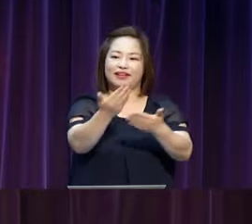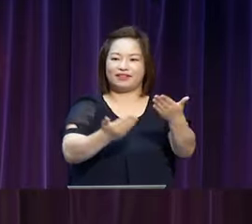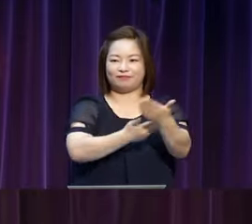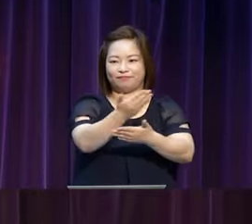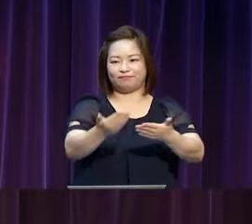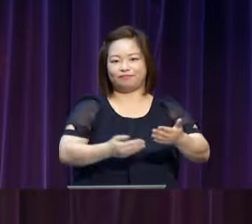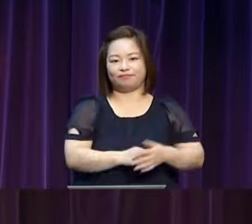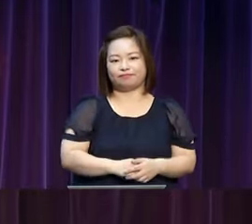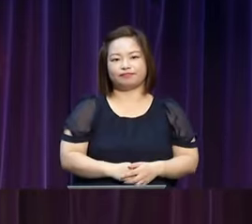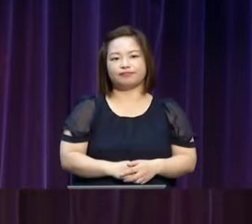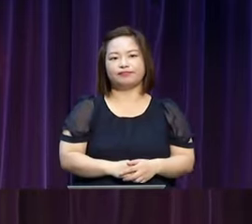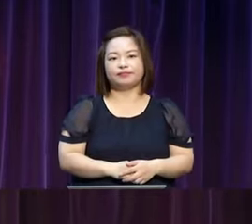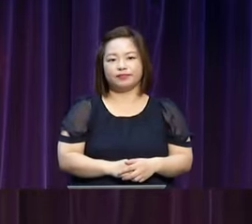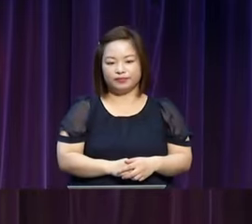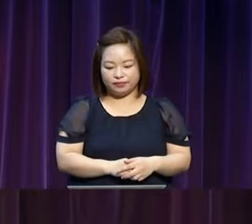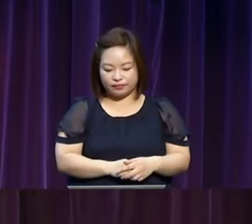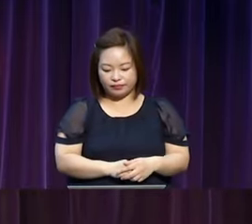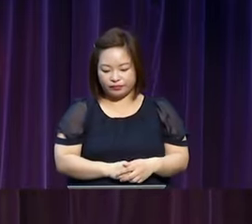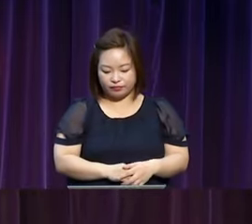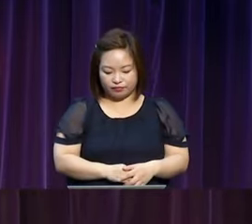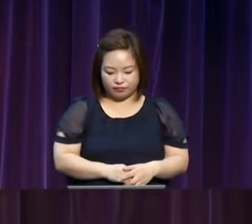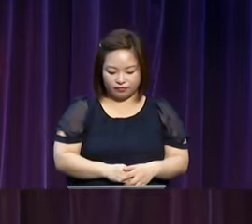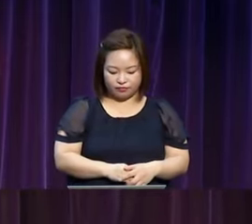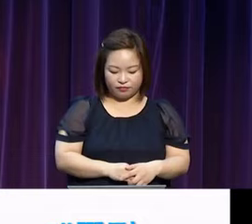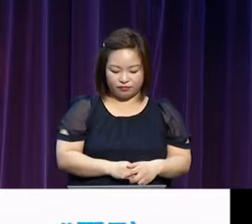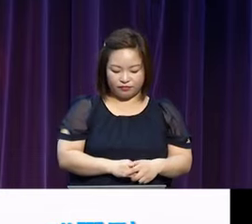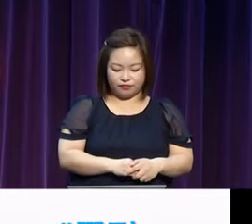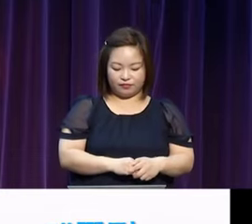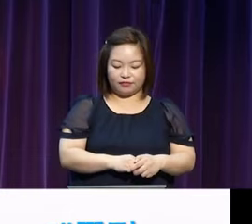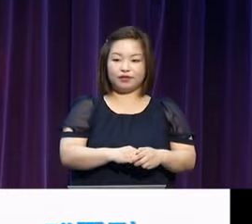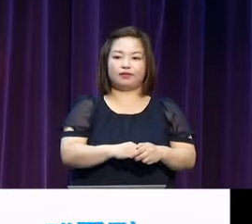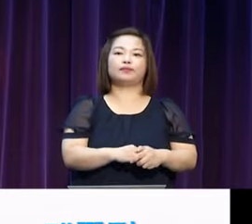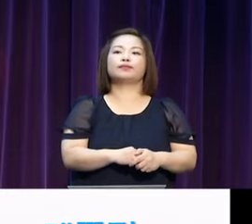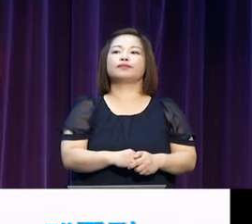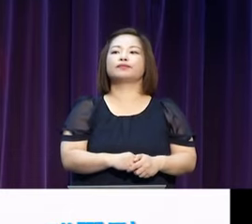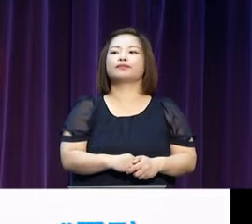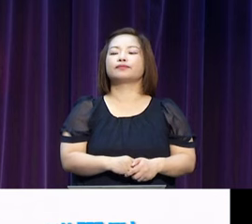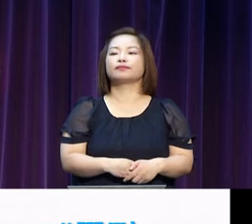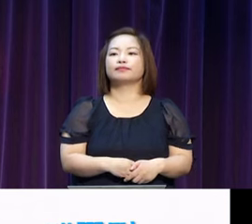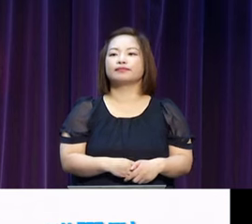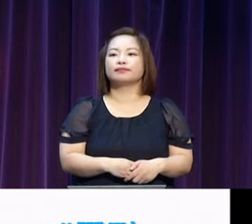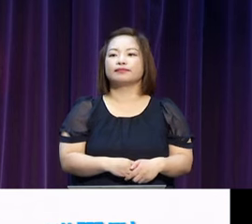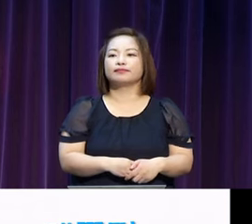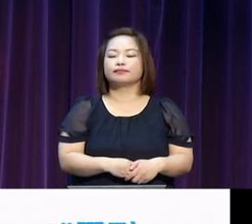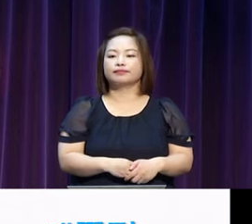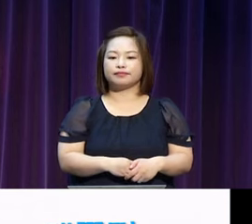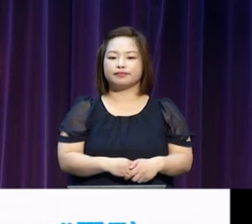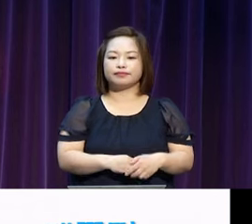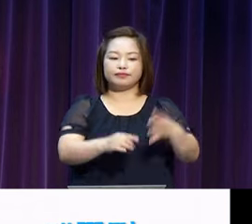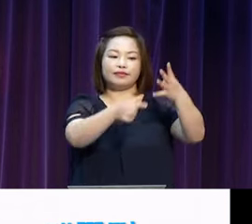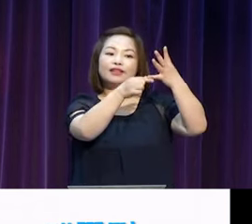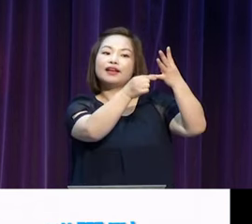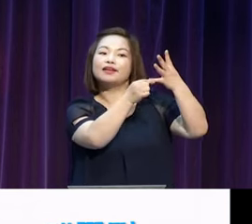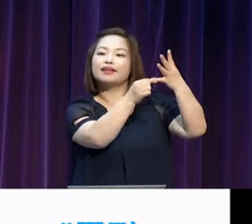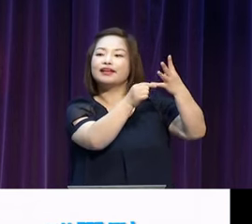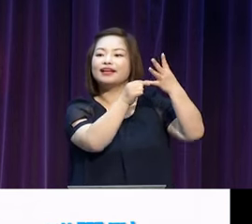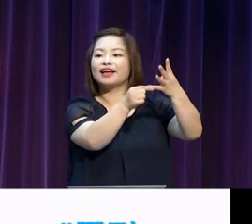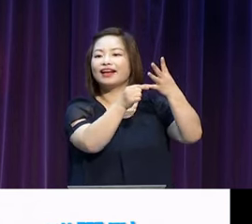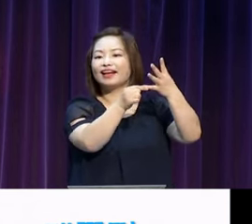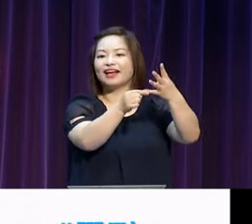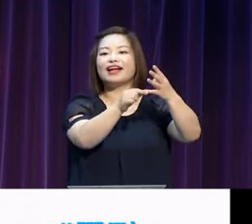얘기합니다. 자, 교제는 좀 더 설명을 드릴 거예요. 그 다음에 전도인데